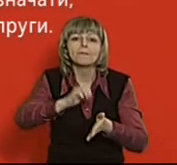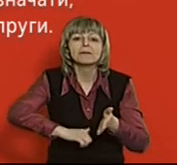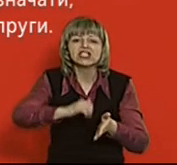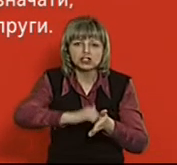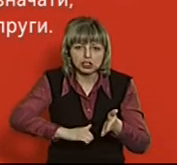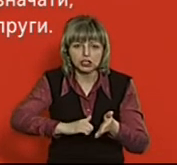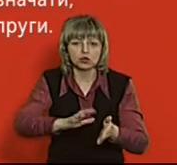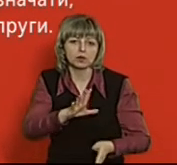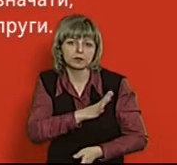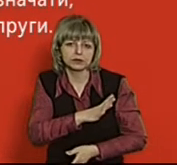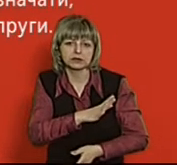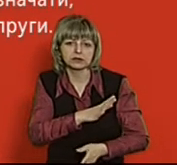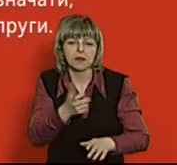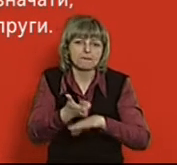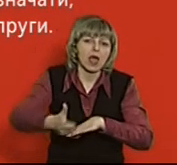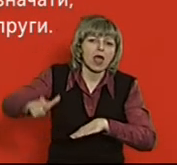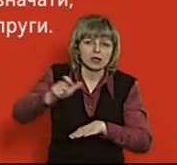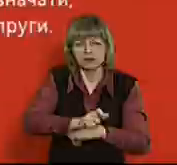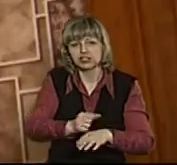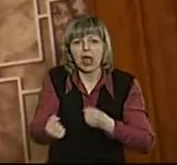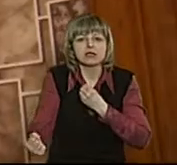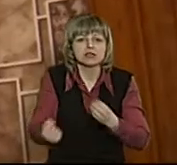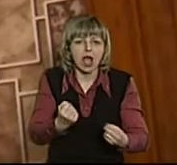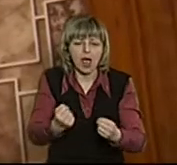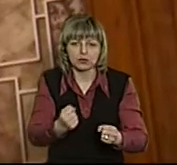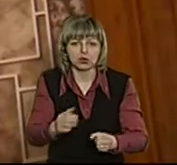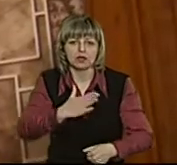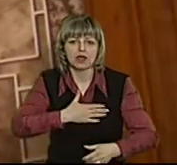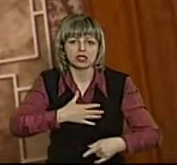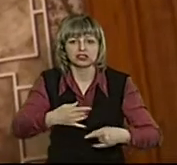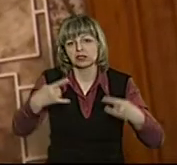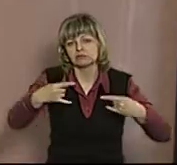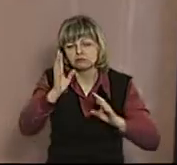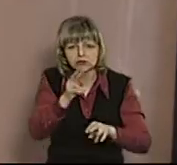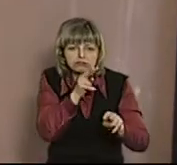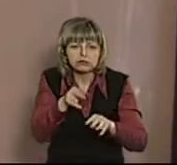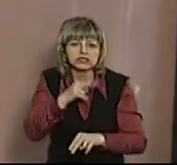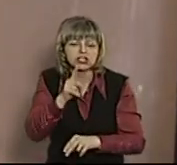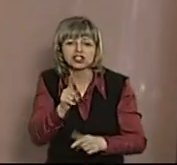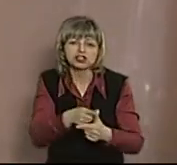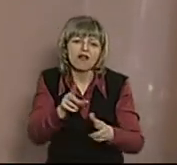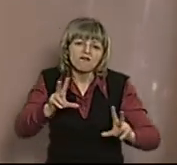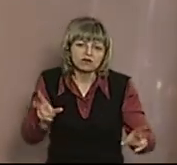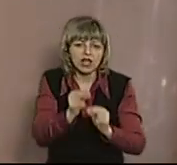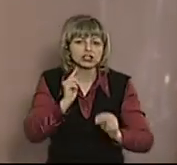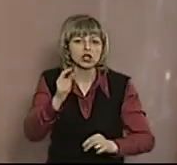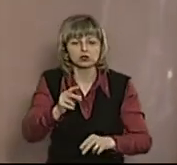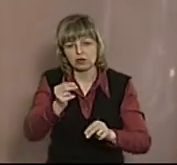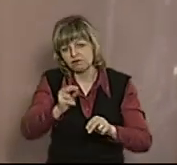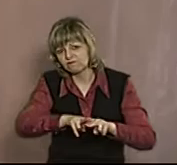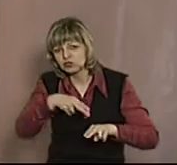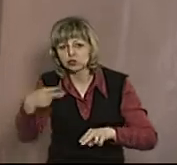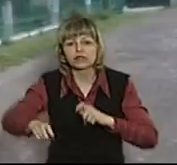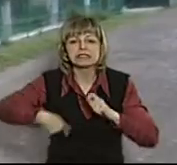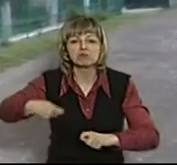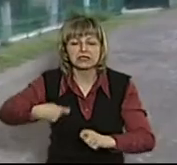причиною стало перебільшення напруги. Наша редакція стежитиме за тим, чи вдасться лучанам відшкодувати збитки. Про це